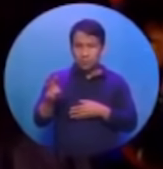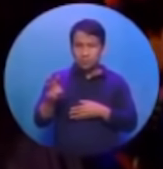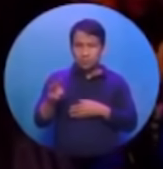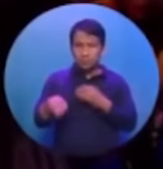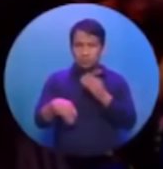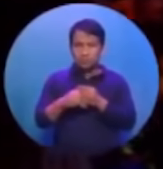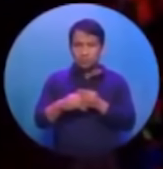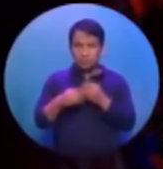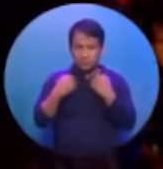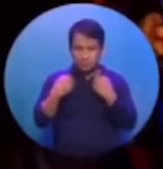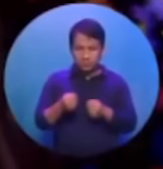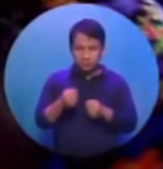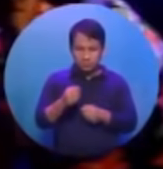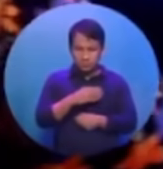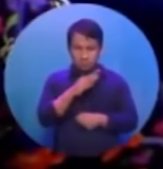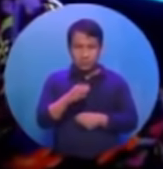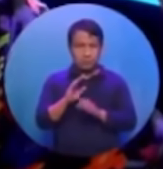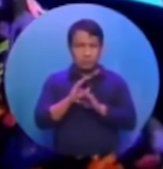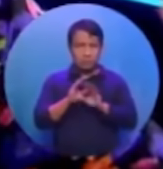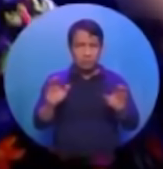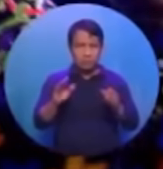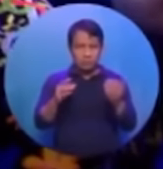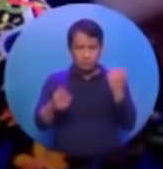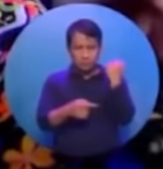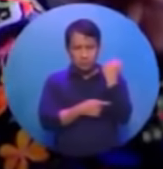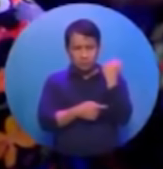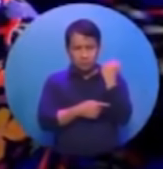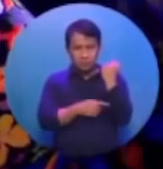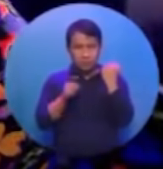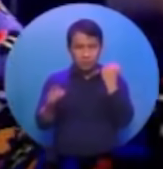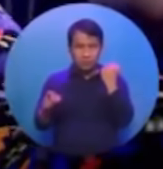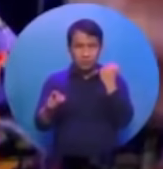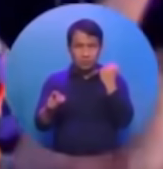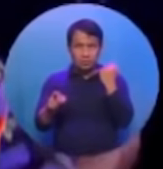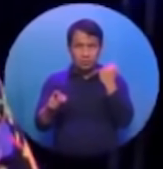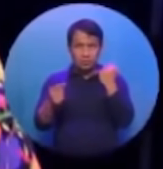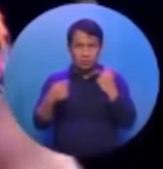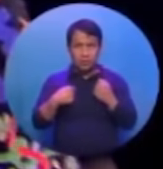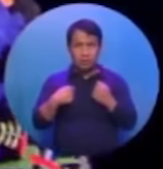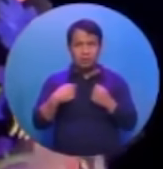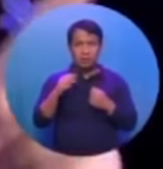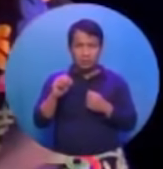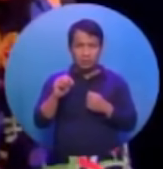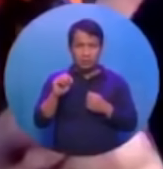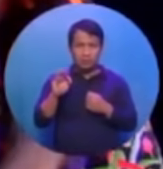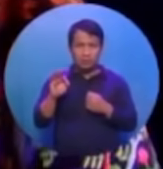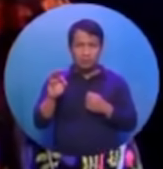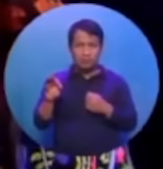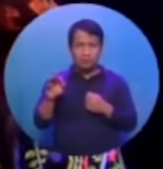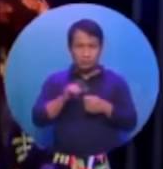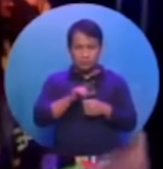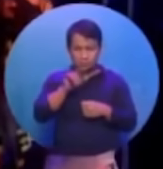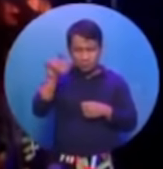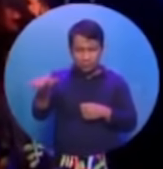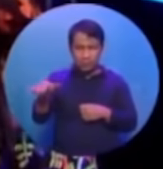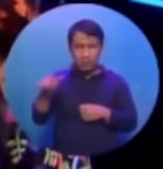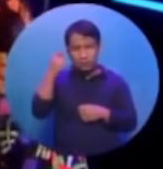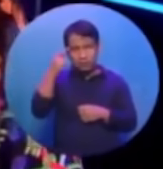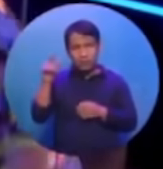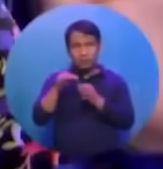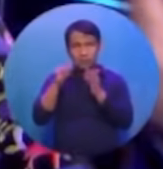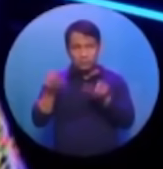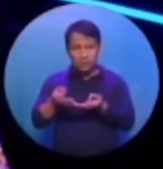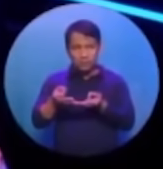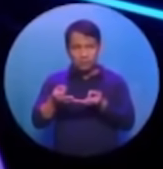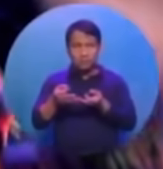Sana tibayan natin ang loob natin. Huwag tayo matukso. Si Mami Weng Vlog OFW din po, ano? Sabi niya kasi umalis tayo ng bansa para sa pamilya,